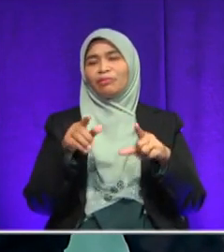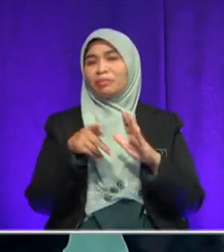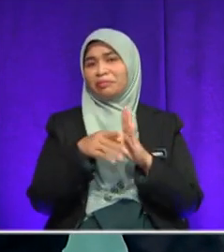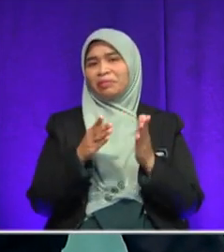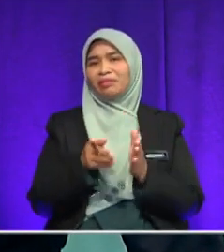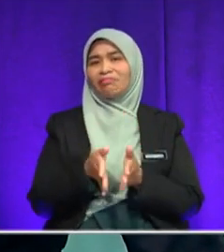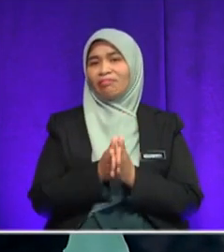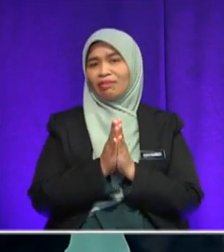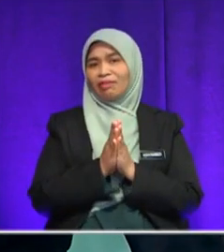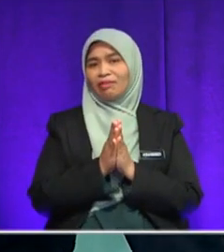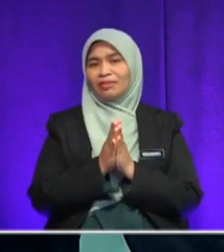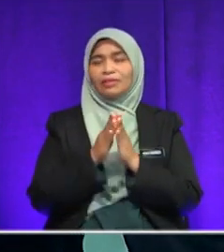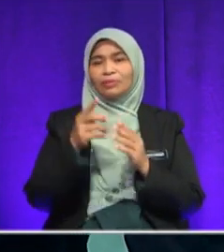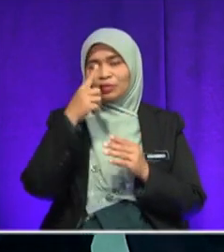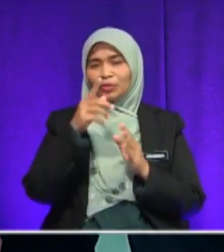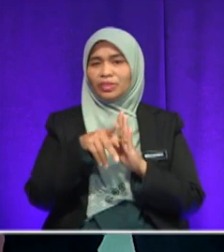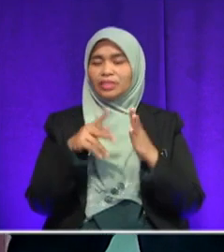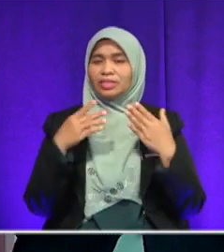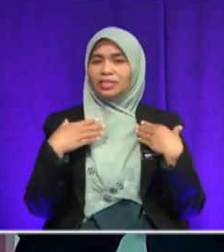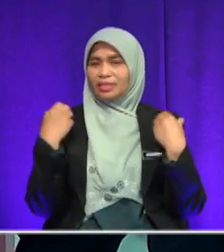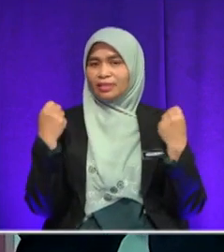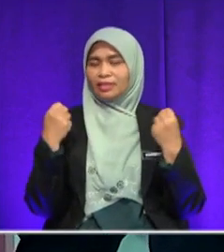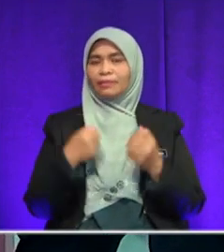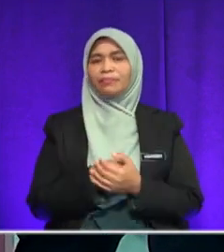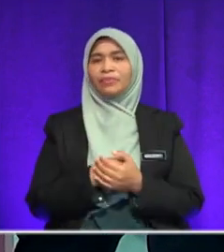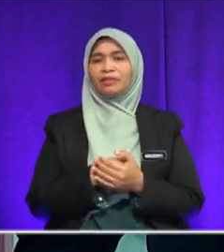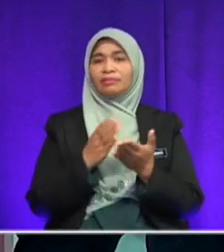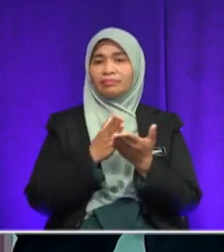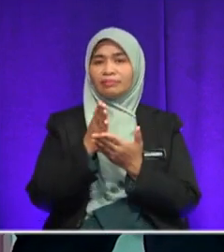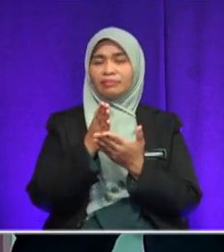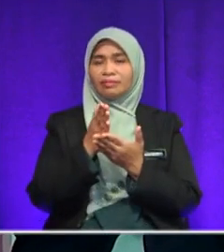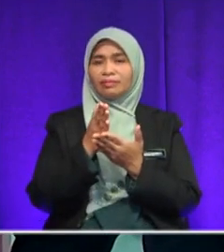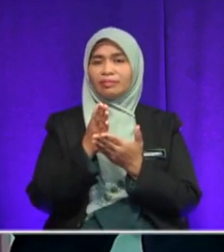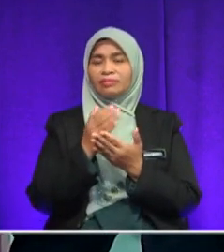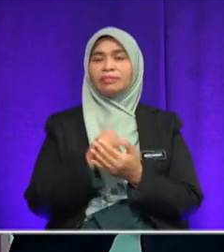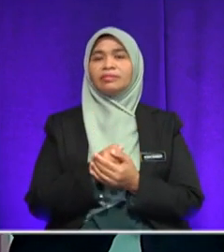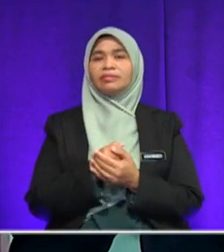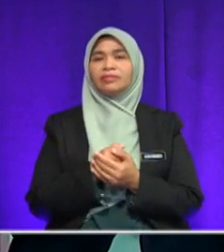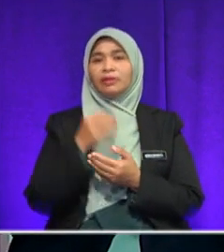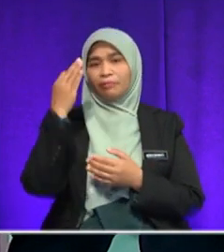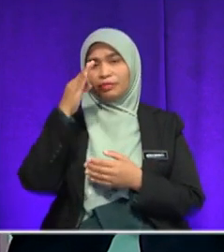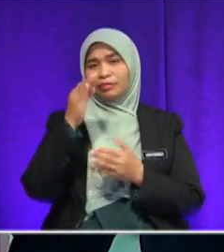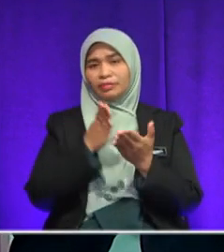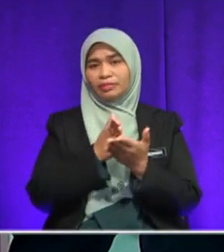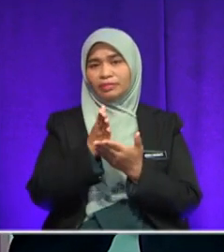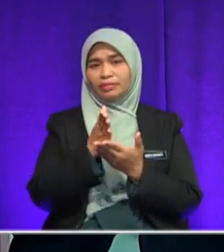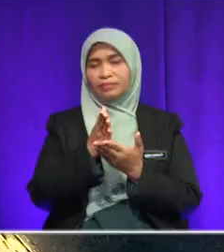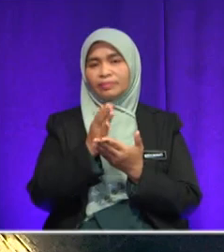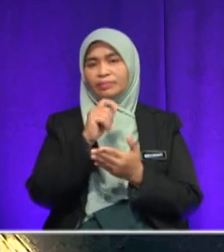unsur-unsur kesihatan. Okey, seterusnya kita lihat faktor yang seterusnya adalah